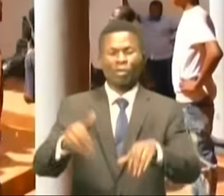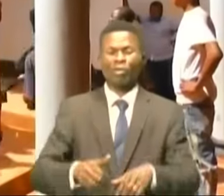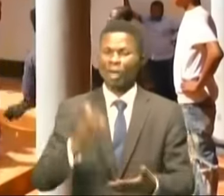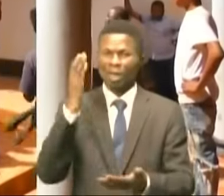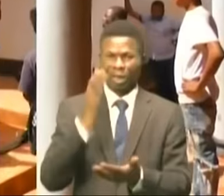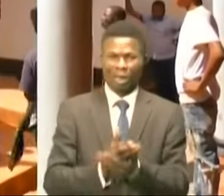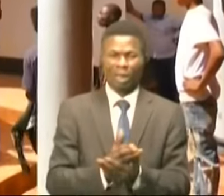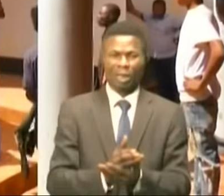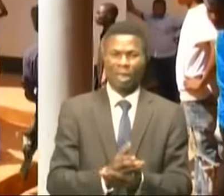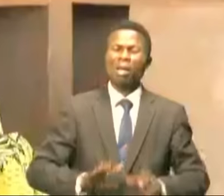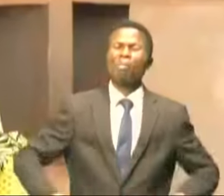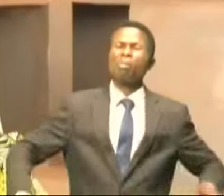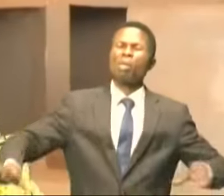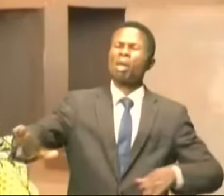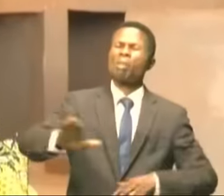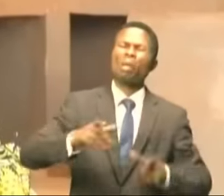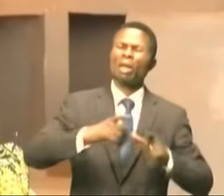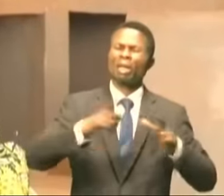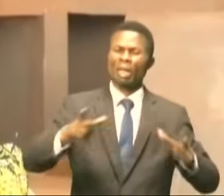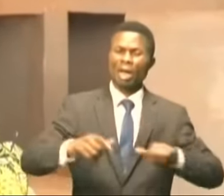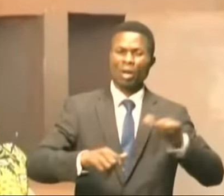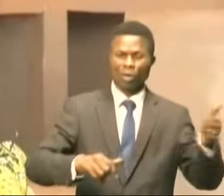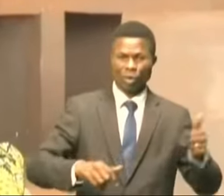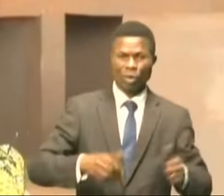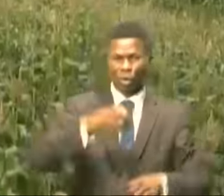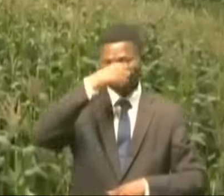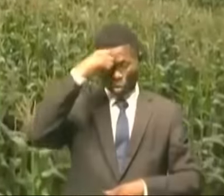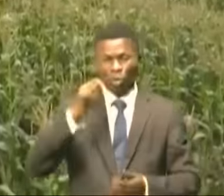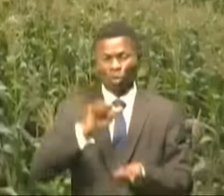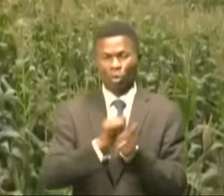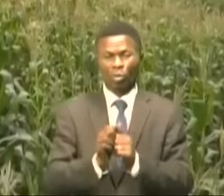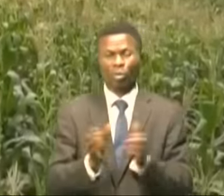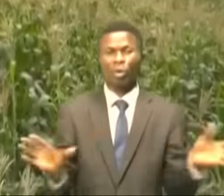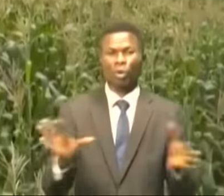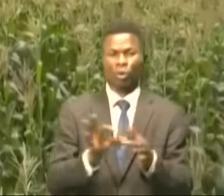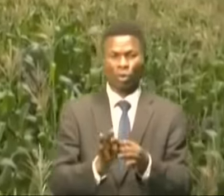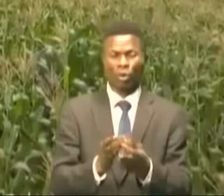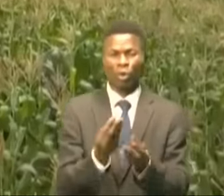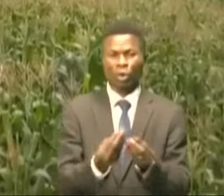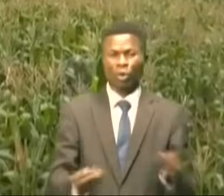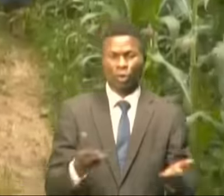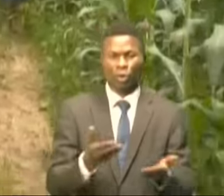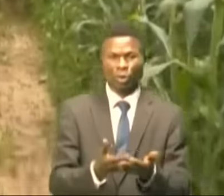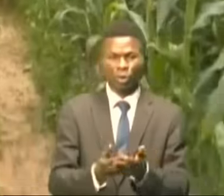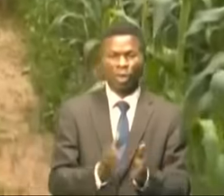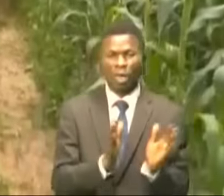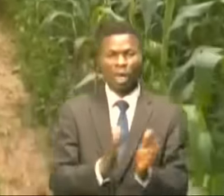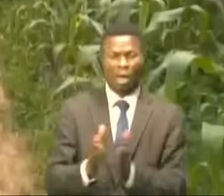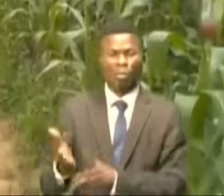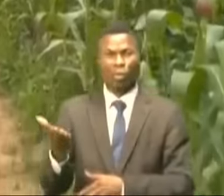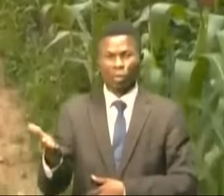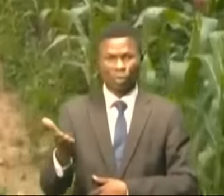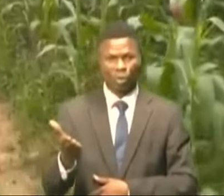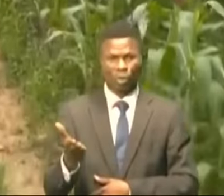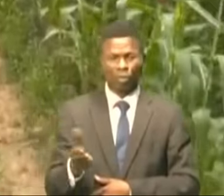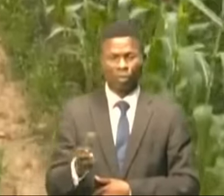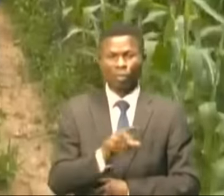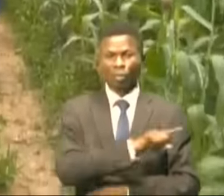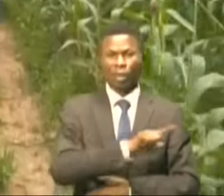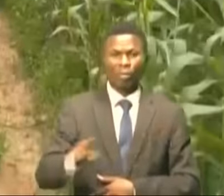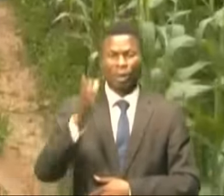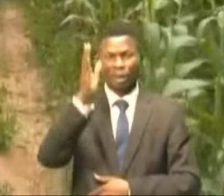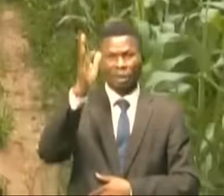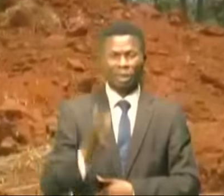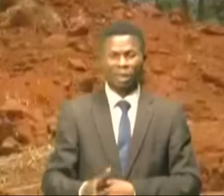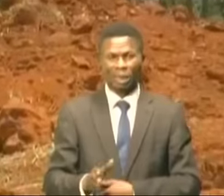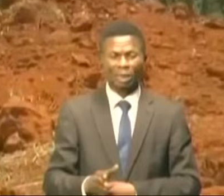des vastes étendues de terres arables. Et pour mieux cerner la question, Betty Kiendo Katoke dispose déjà de plus de 1500 hectares de